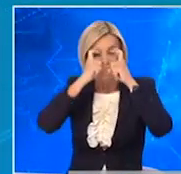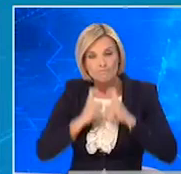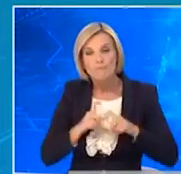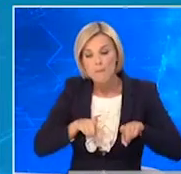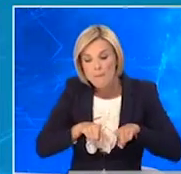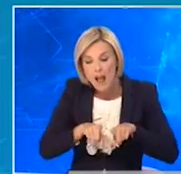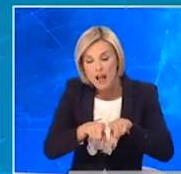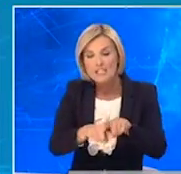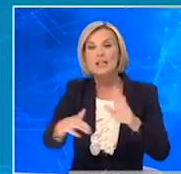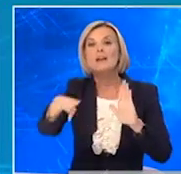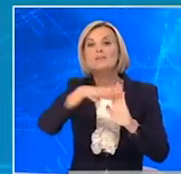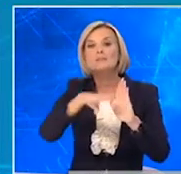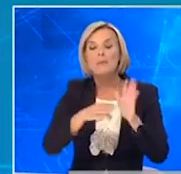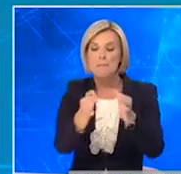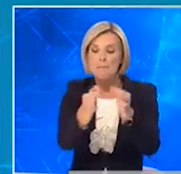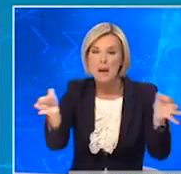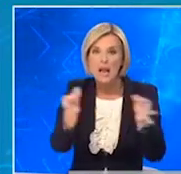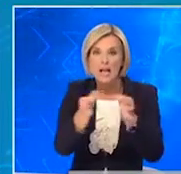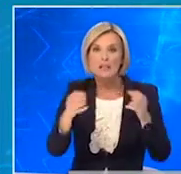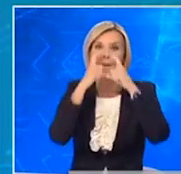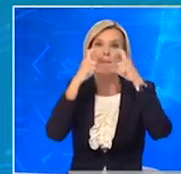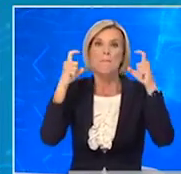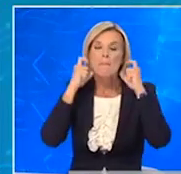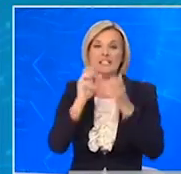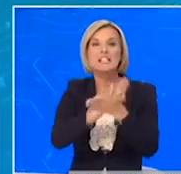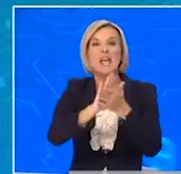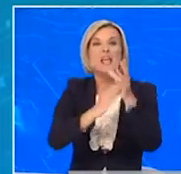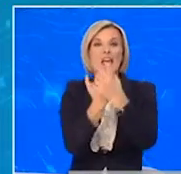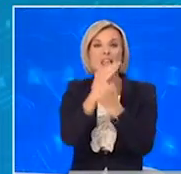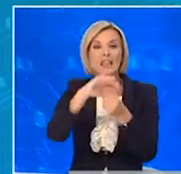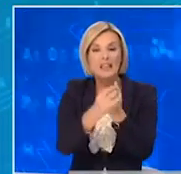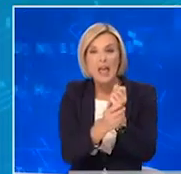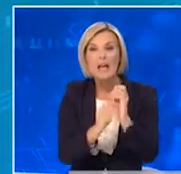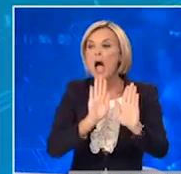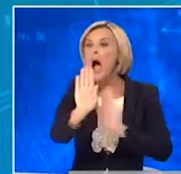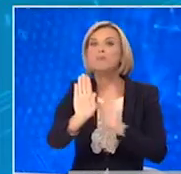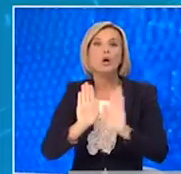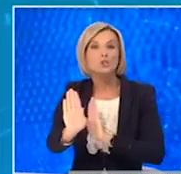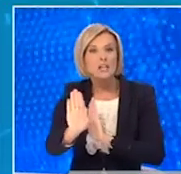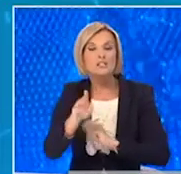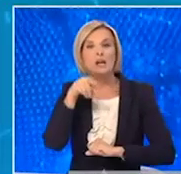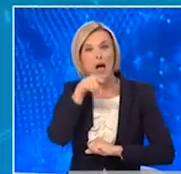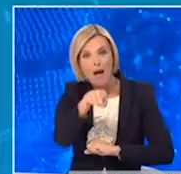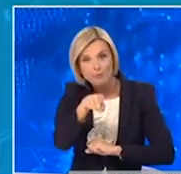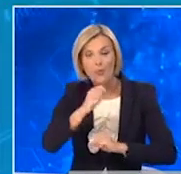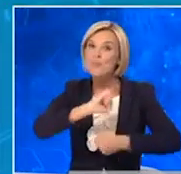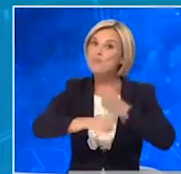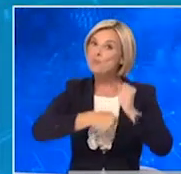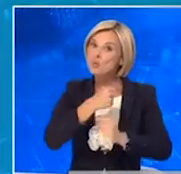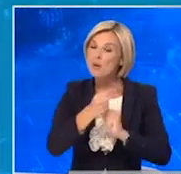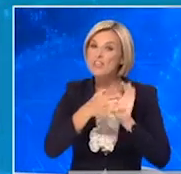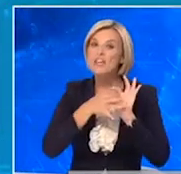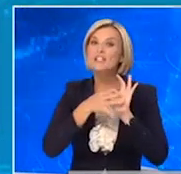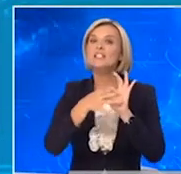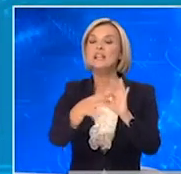βρισκόμαστε. Αποστάσεις, μάσκες και ατομική υγιεινή είναι το τρίπτυχο για να παραμείνουμε υγιείς, για να συνεχίσει η Ελλάδα να είναι